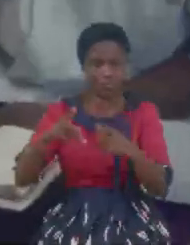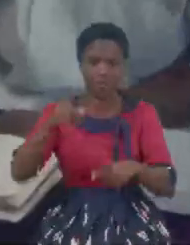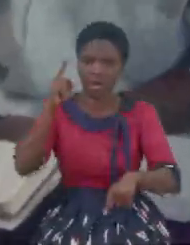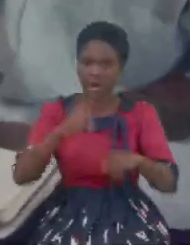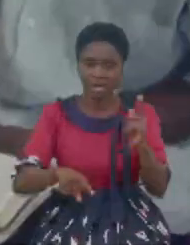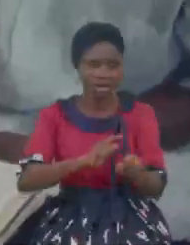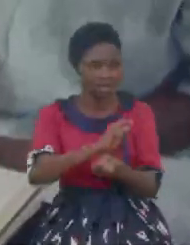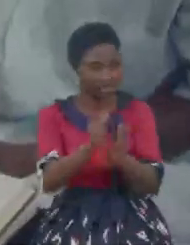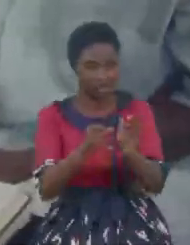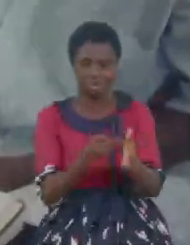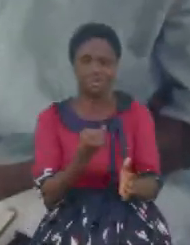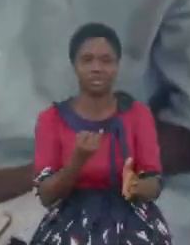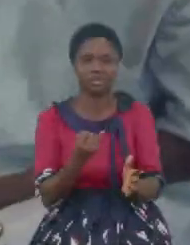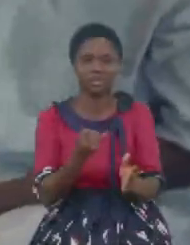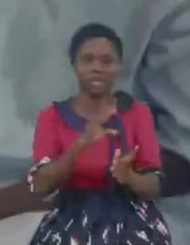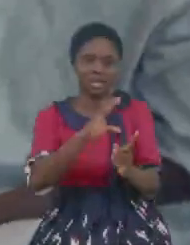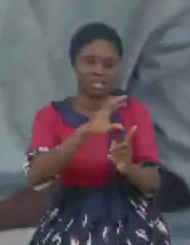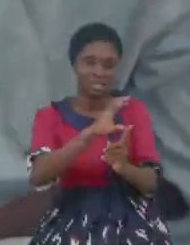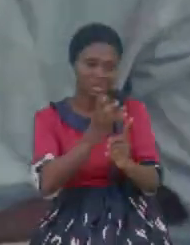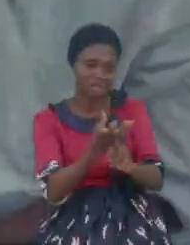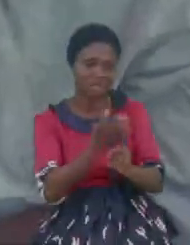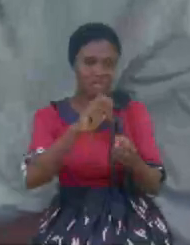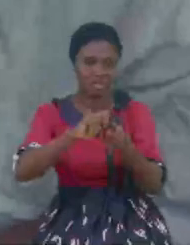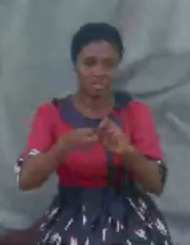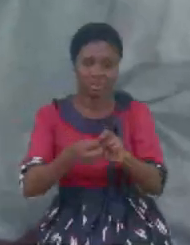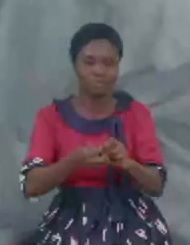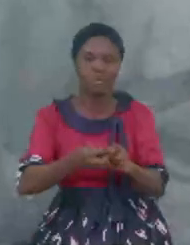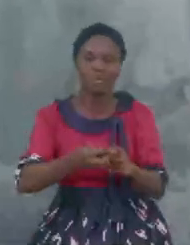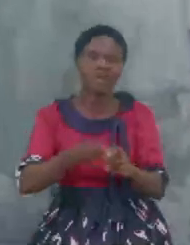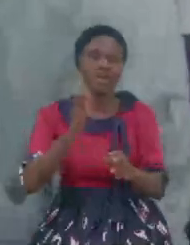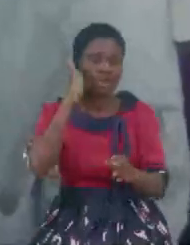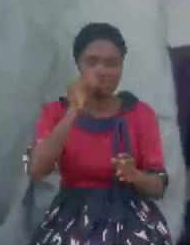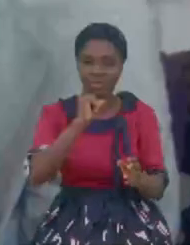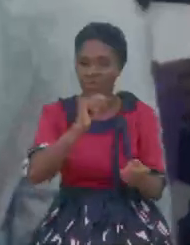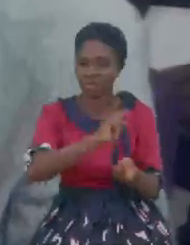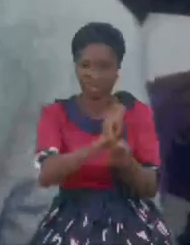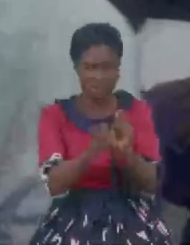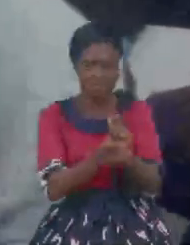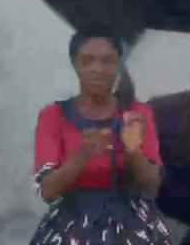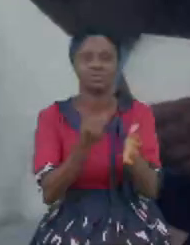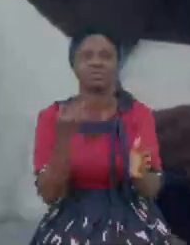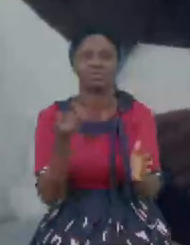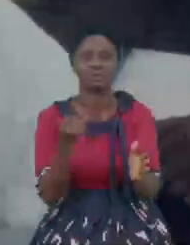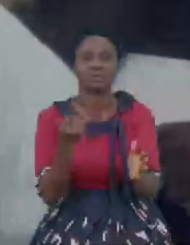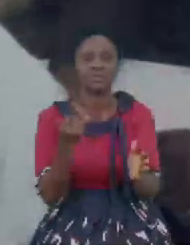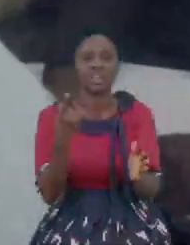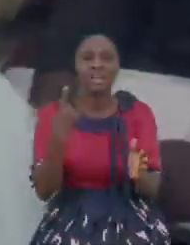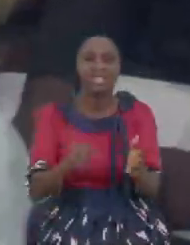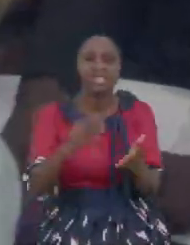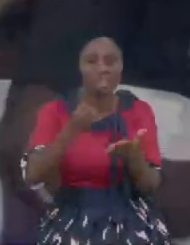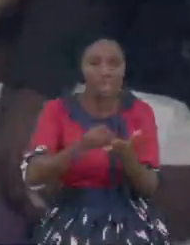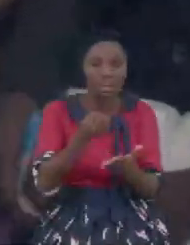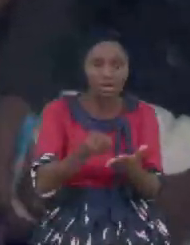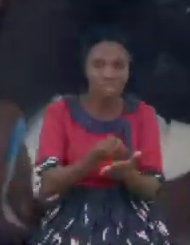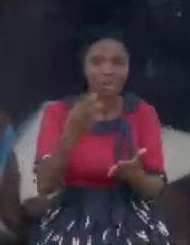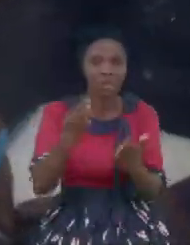Les circonstances ne le révoqueront pas. L'économie du pays ne le révoquera